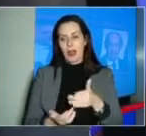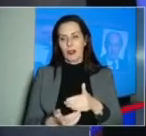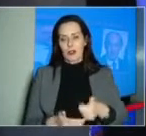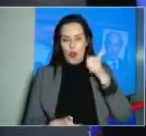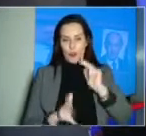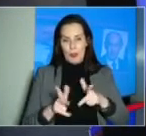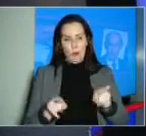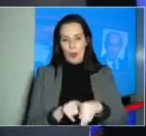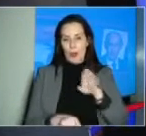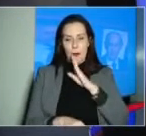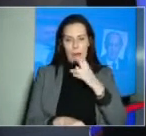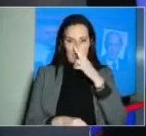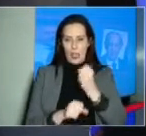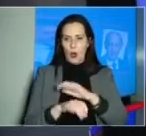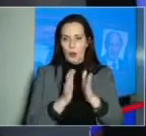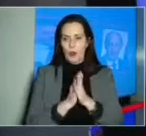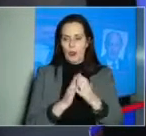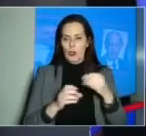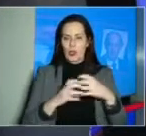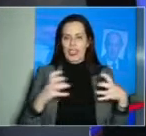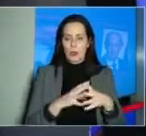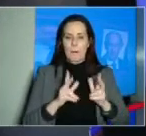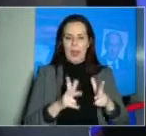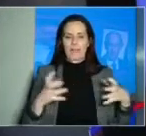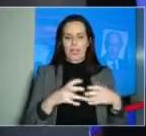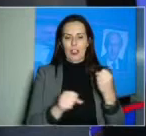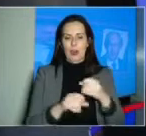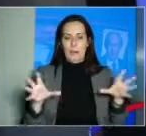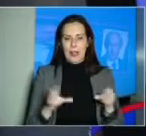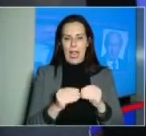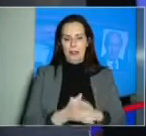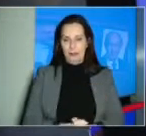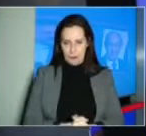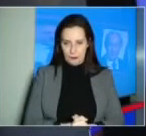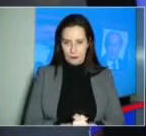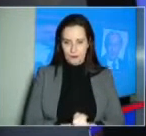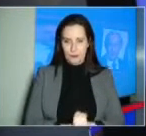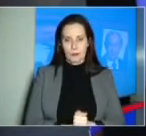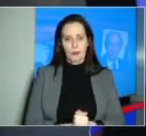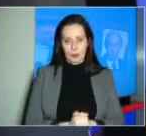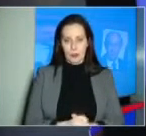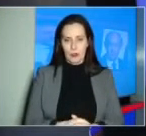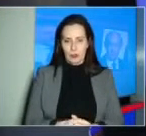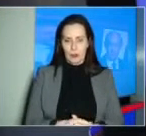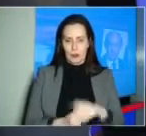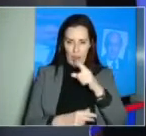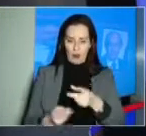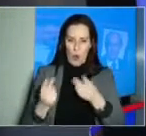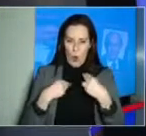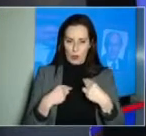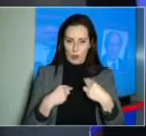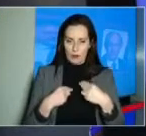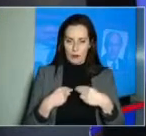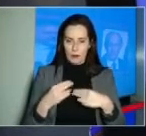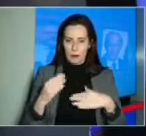שנמצאת באותה בעיה, מנסה לעשות הכל כדי לייצר את האיחוד של מרץ עם מפלגת העבודה. אוקיי, טוב, נילי, את תחזרי